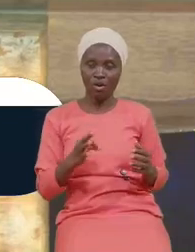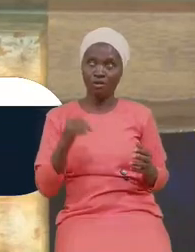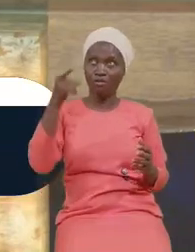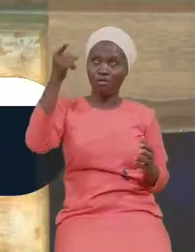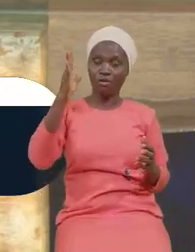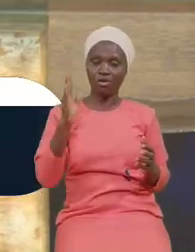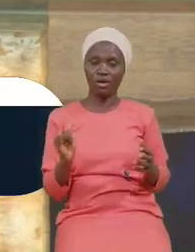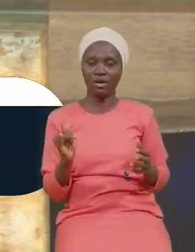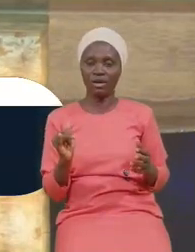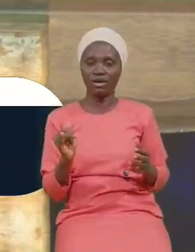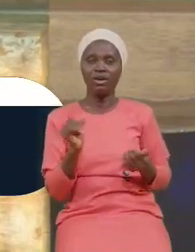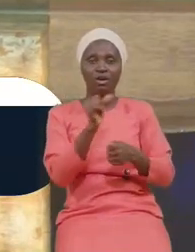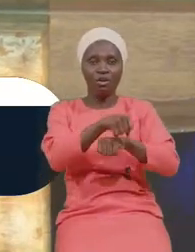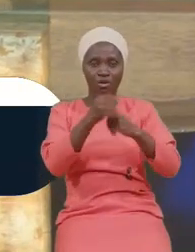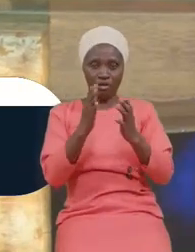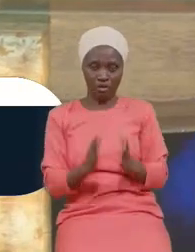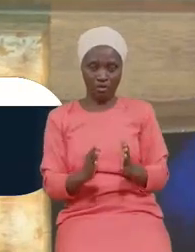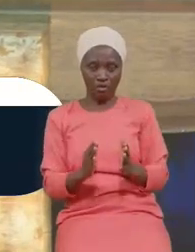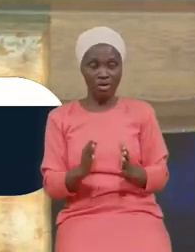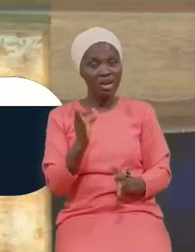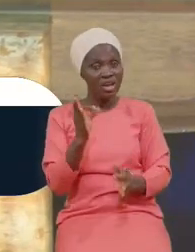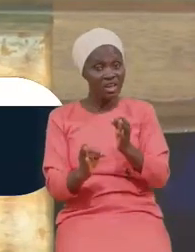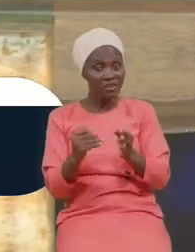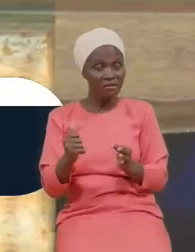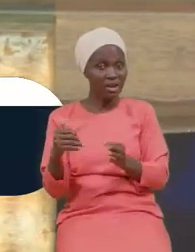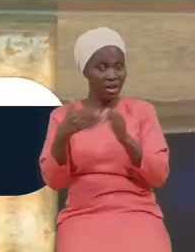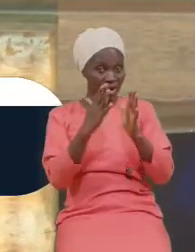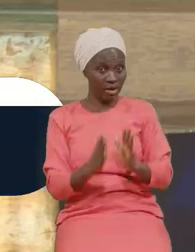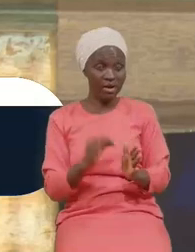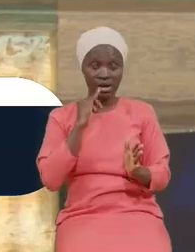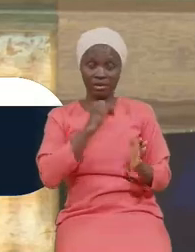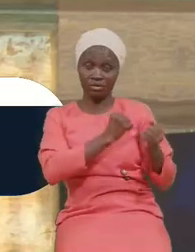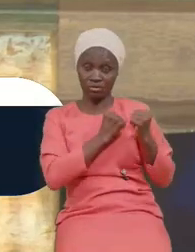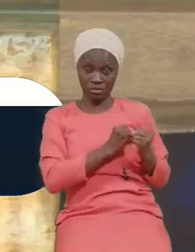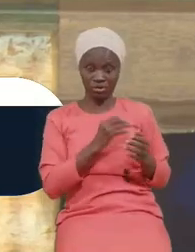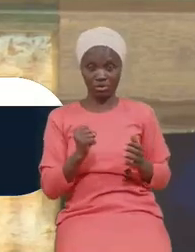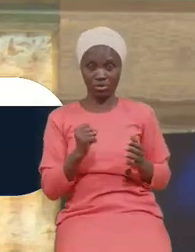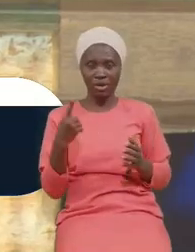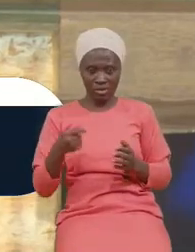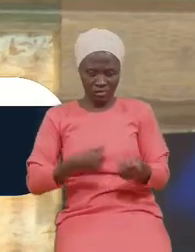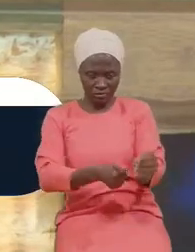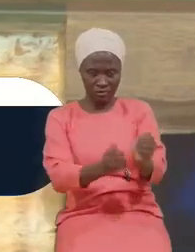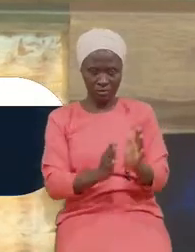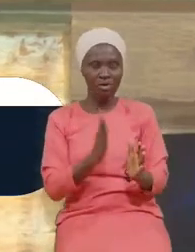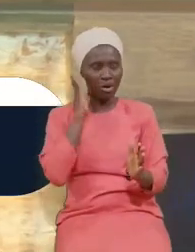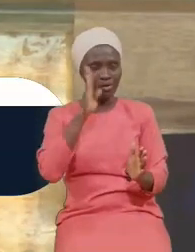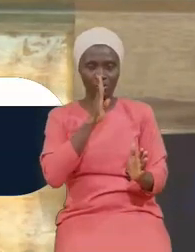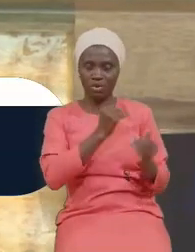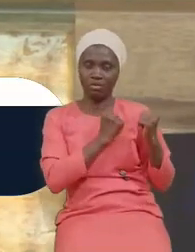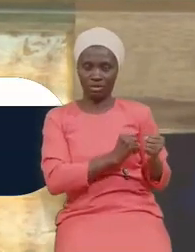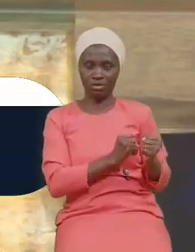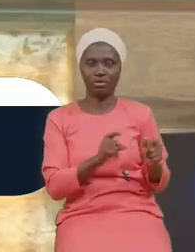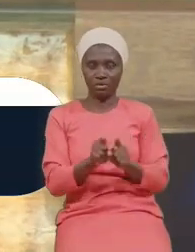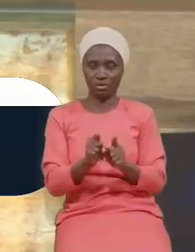de vainqueur si le dirigeant est courageux ceux qui le suivent seront courageux si le berger